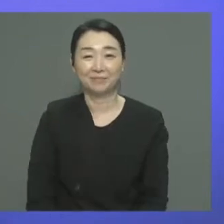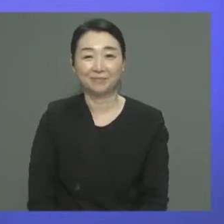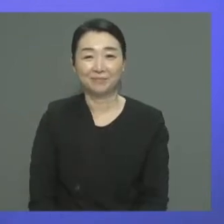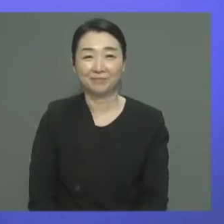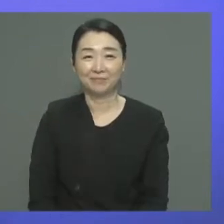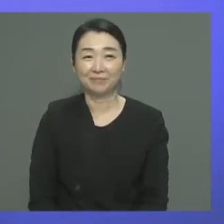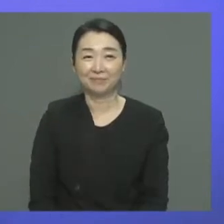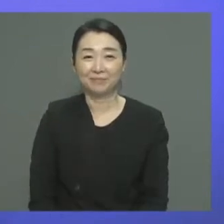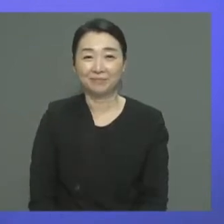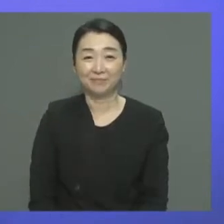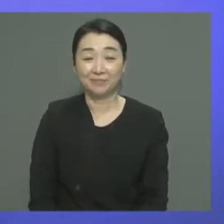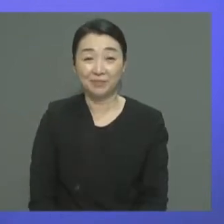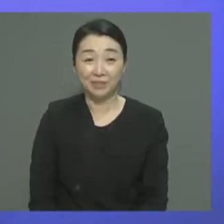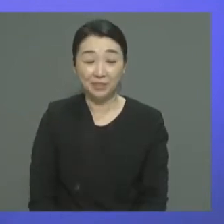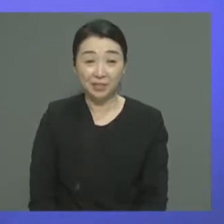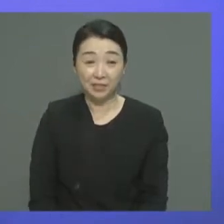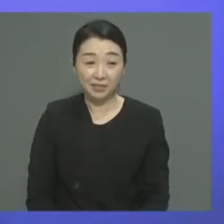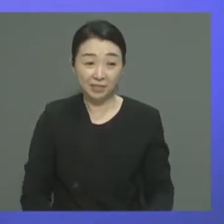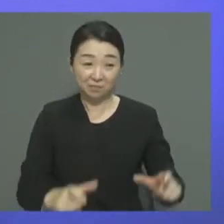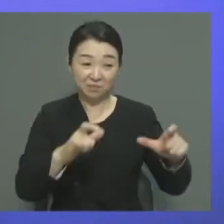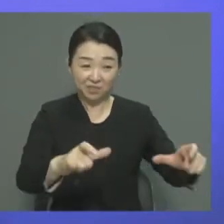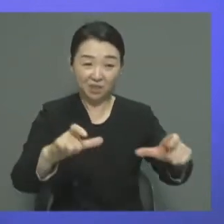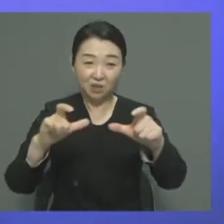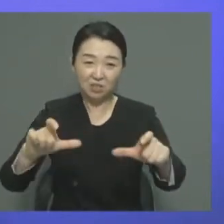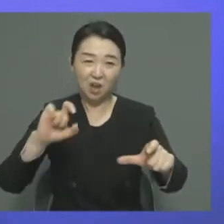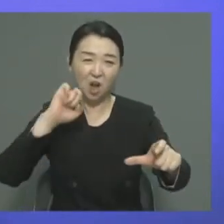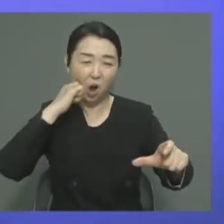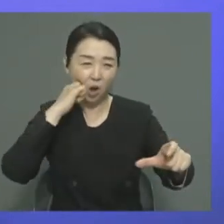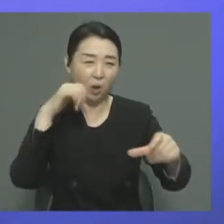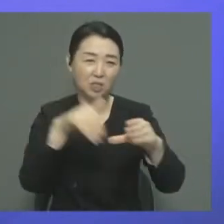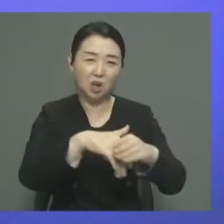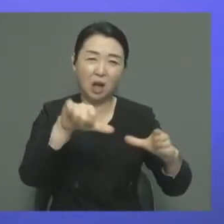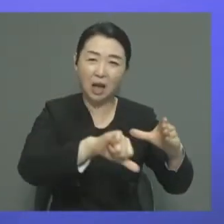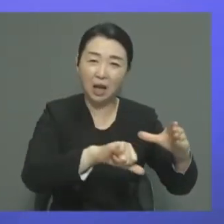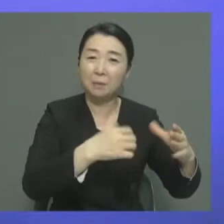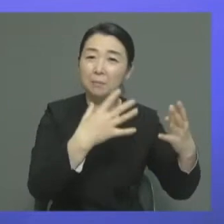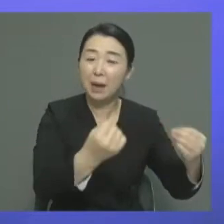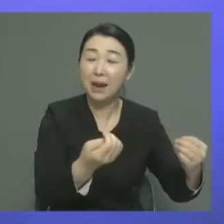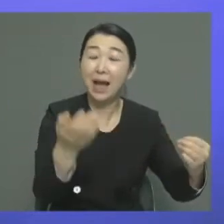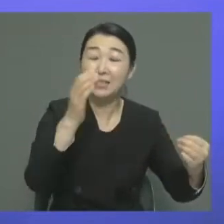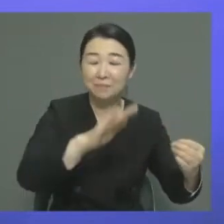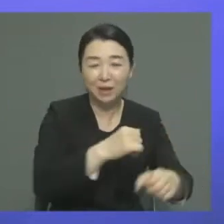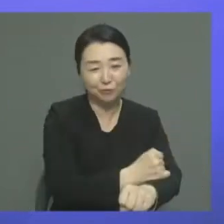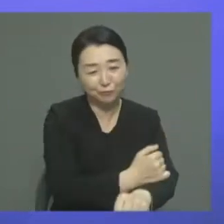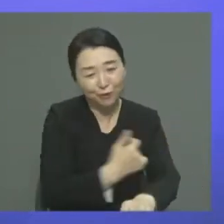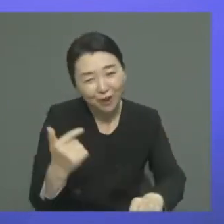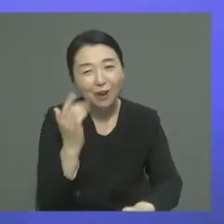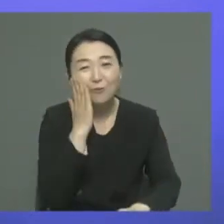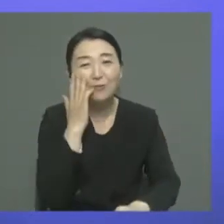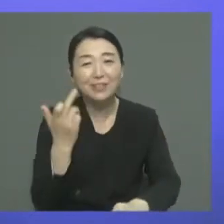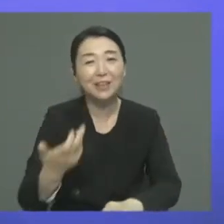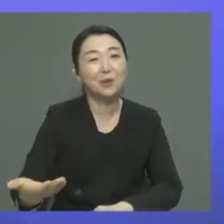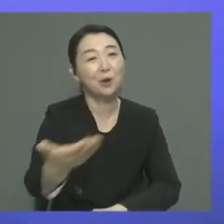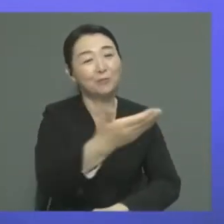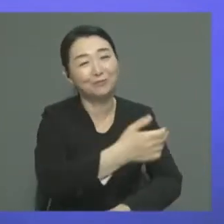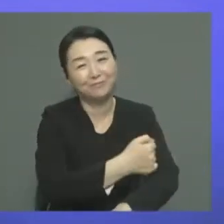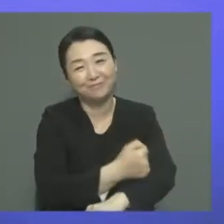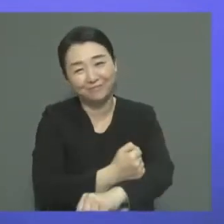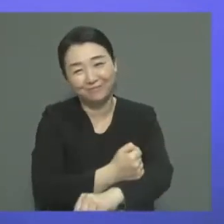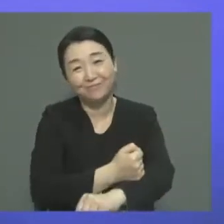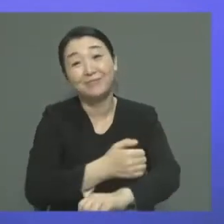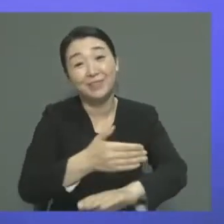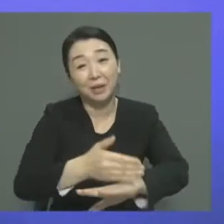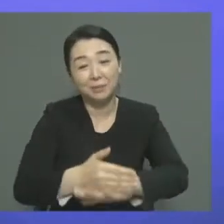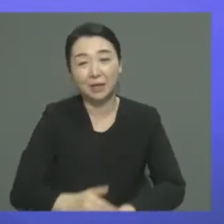어려운 지역에서 당을 위해서 헌신 요 신 울산의 당원 동지 여러분 정말로 감사합니다 울산에서